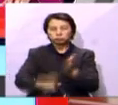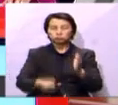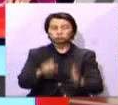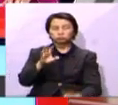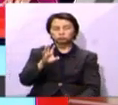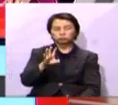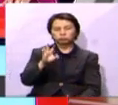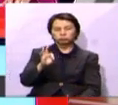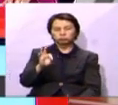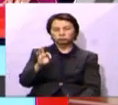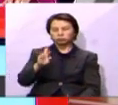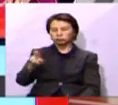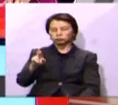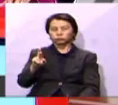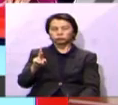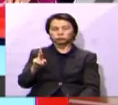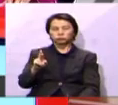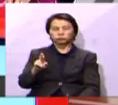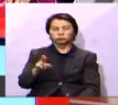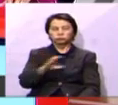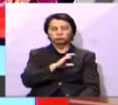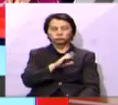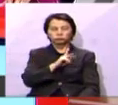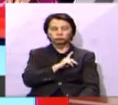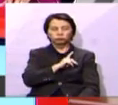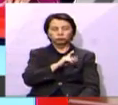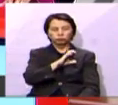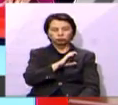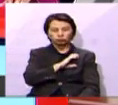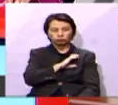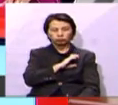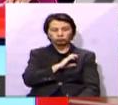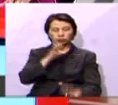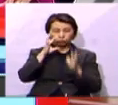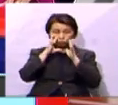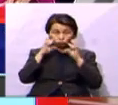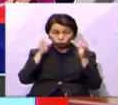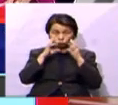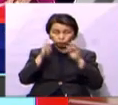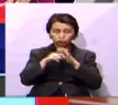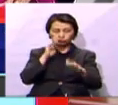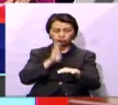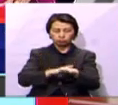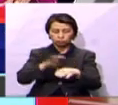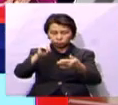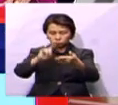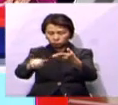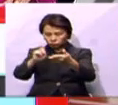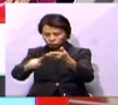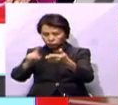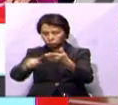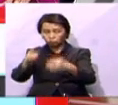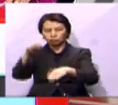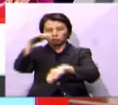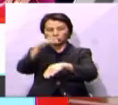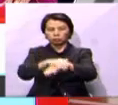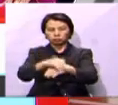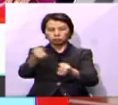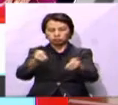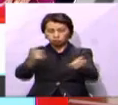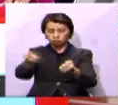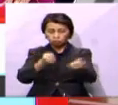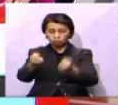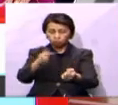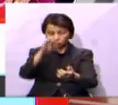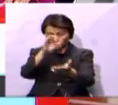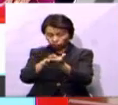RM194,000. Menurut Ketua Polis Daerah Kuching ACP Abang Ahmad Abang Julai, semasa pemeriksaan dijalankan ke atas kenderaan